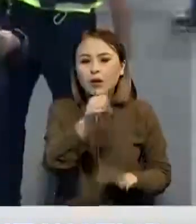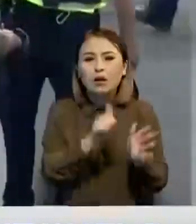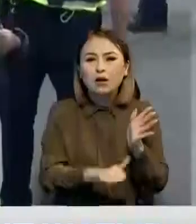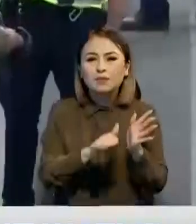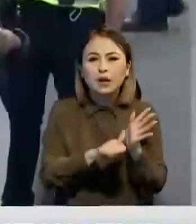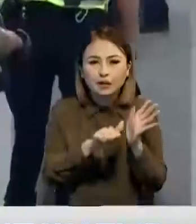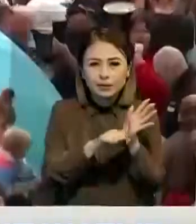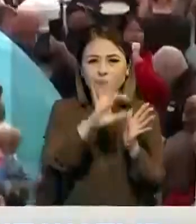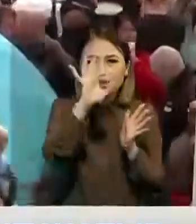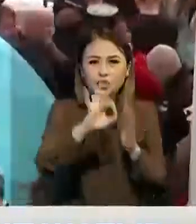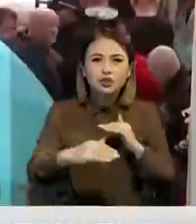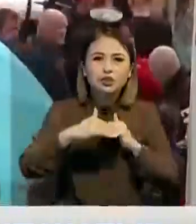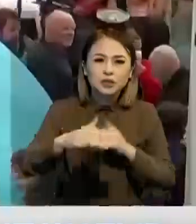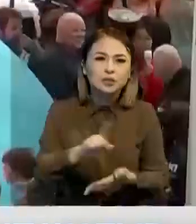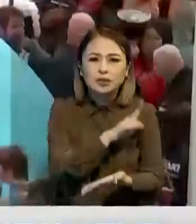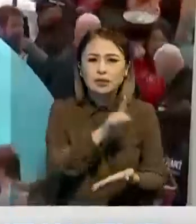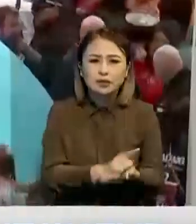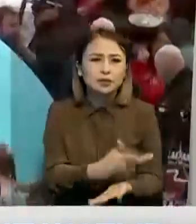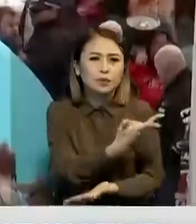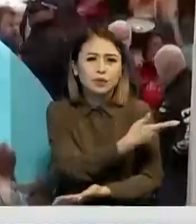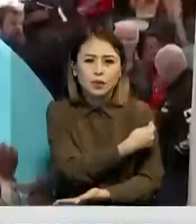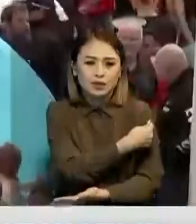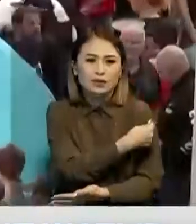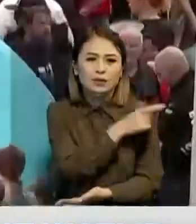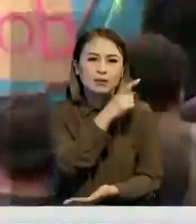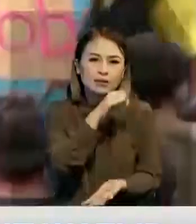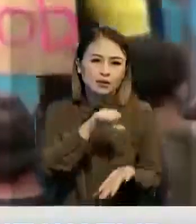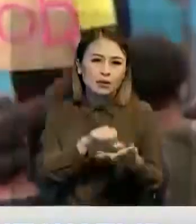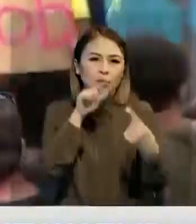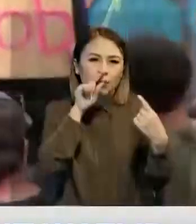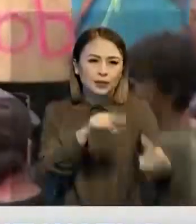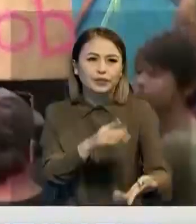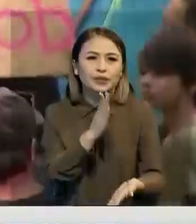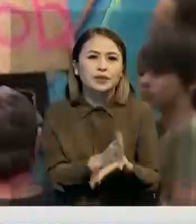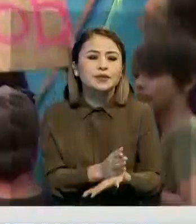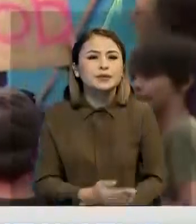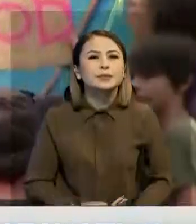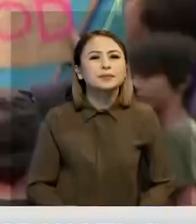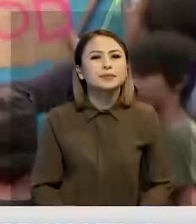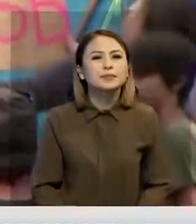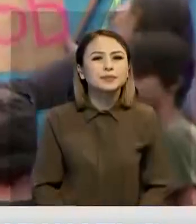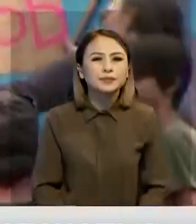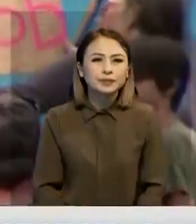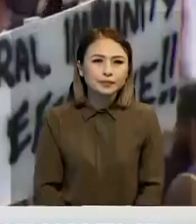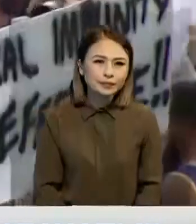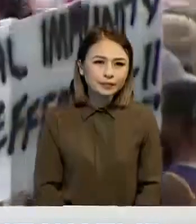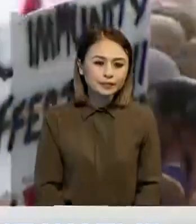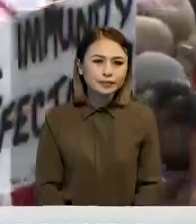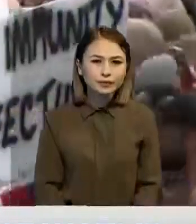қалған 6% жергілікті биліктің міндетті екпе-егу саясатына қарсылығын білдіріп отыр.